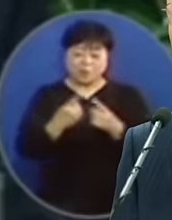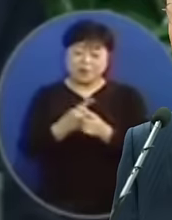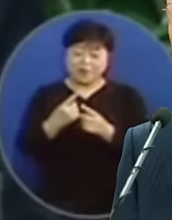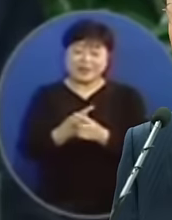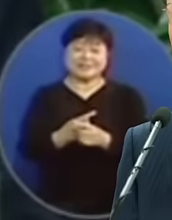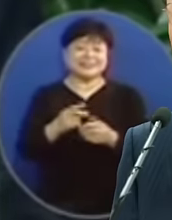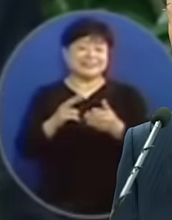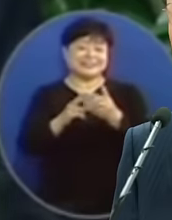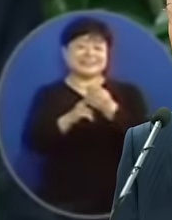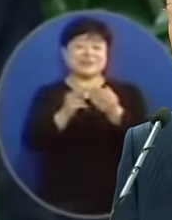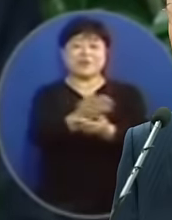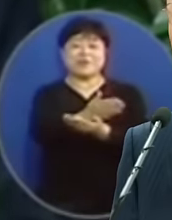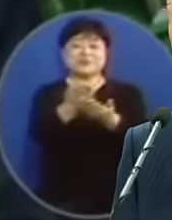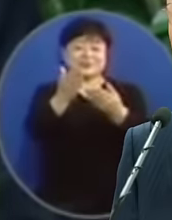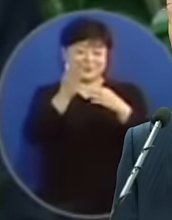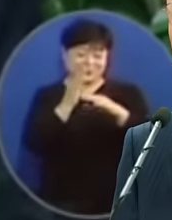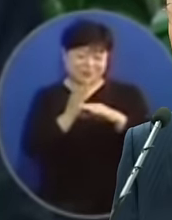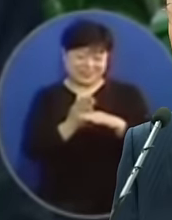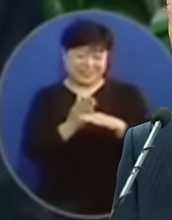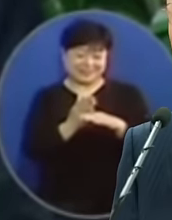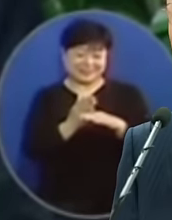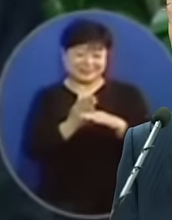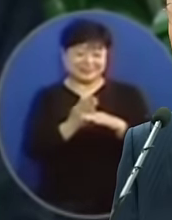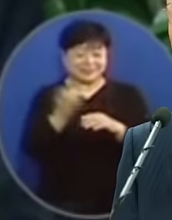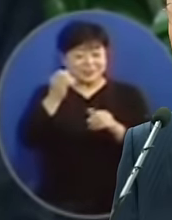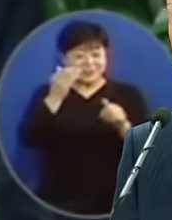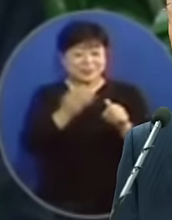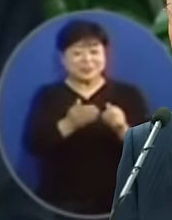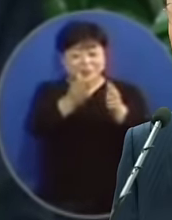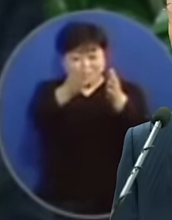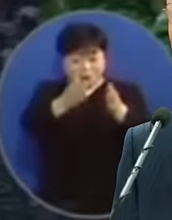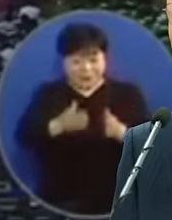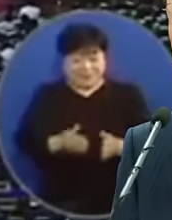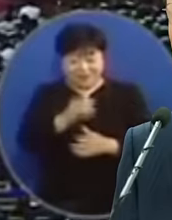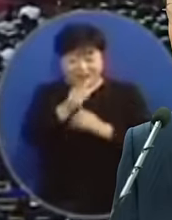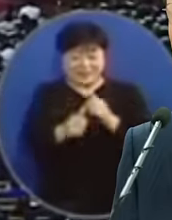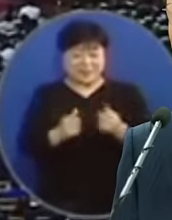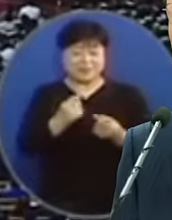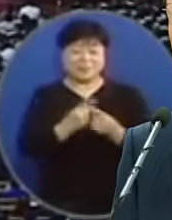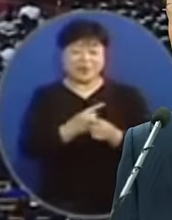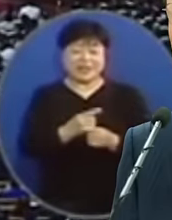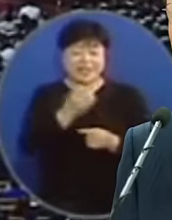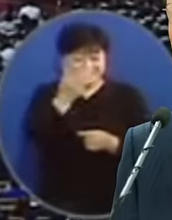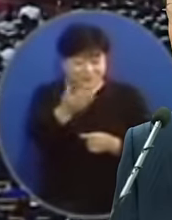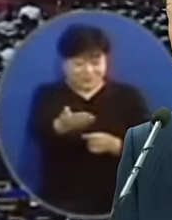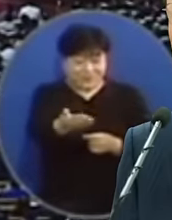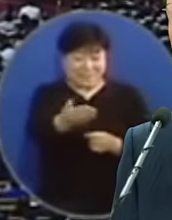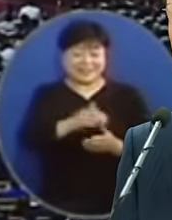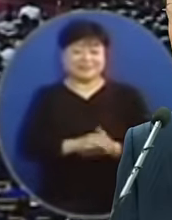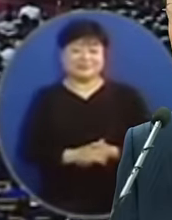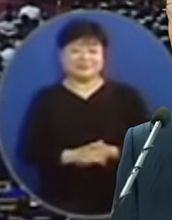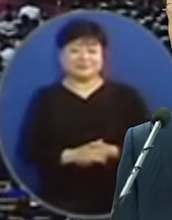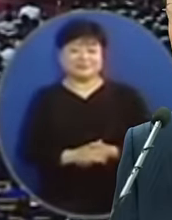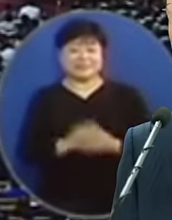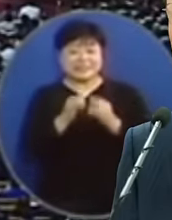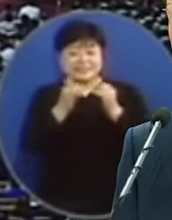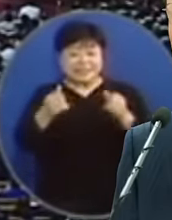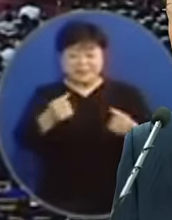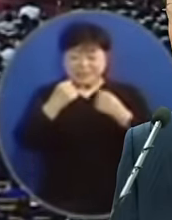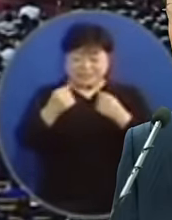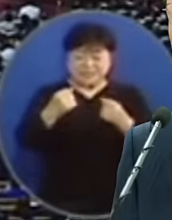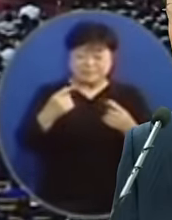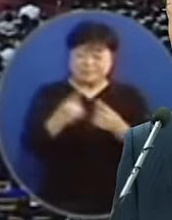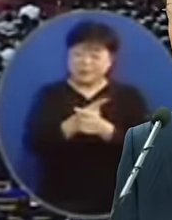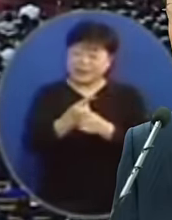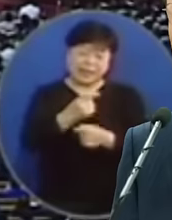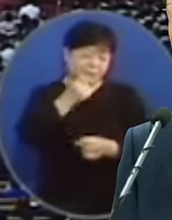변화시키는 기적을 베풀고 계신 것입니다. 성령으로 말미암아 하나님은 변화시키는 것입니다. 사람의 힘으로는